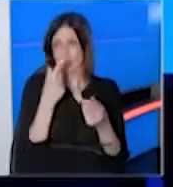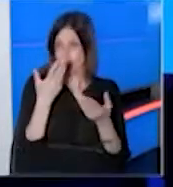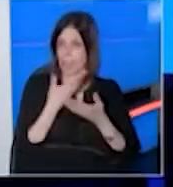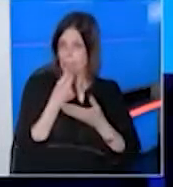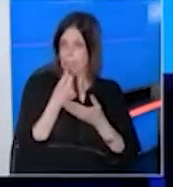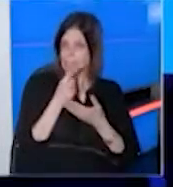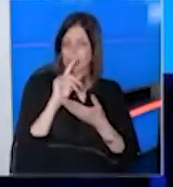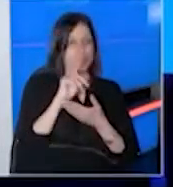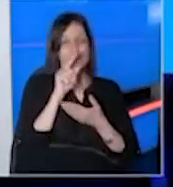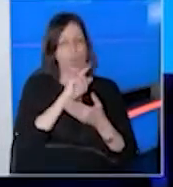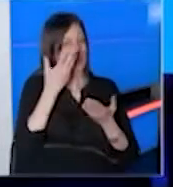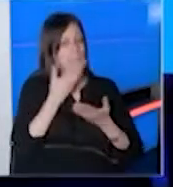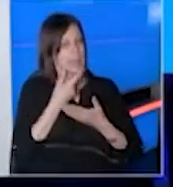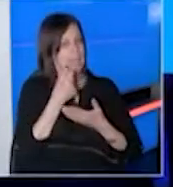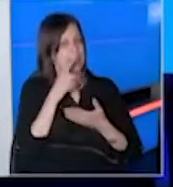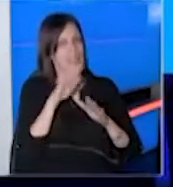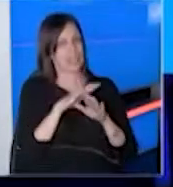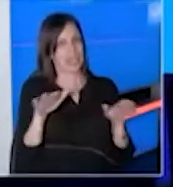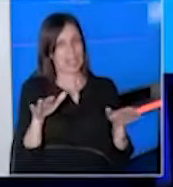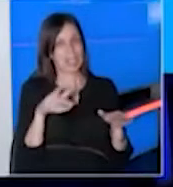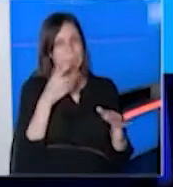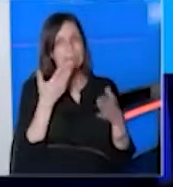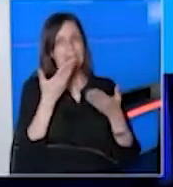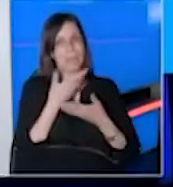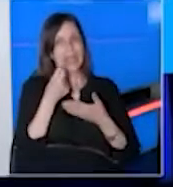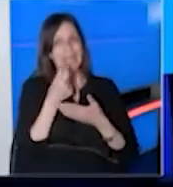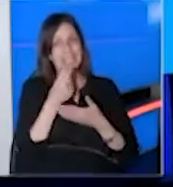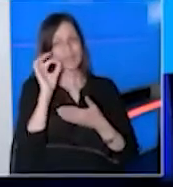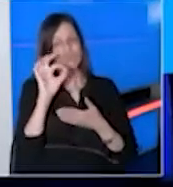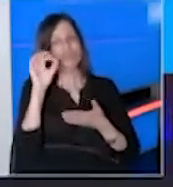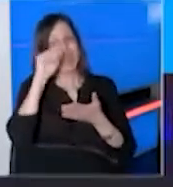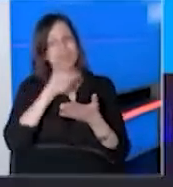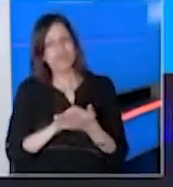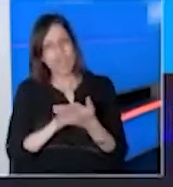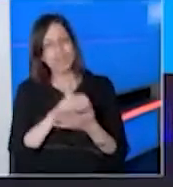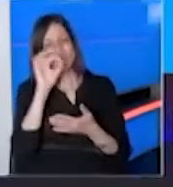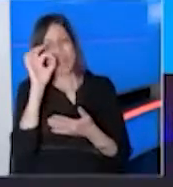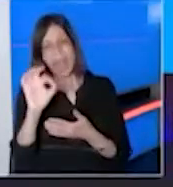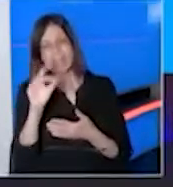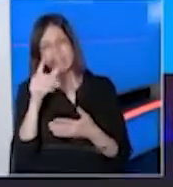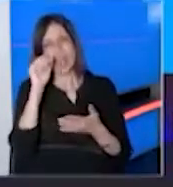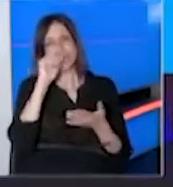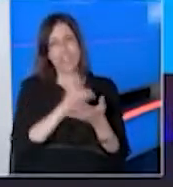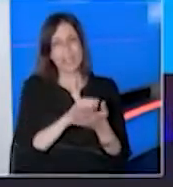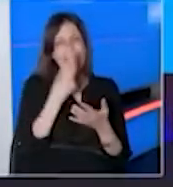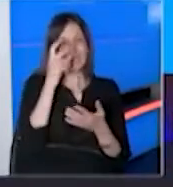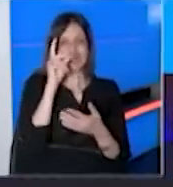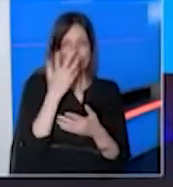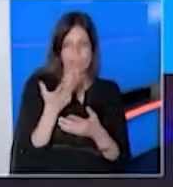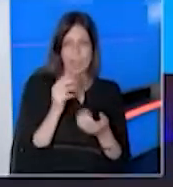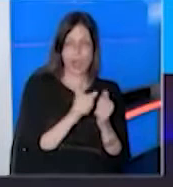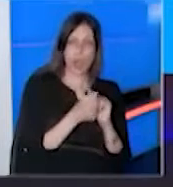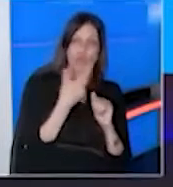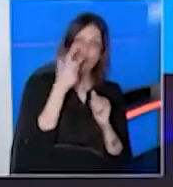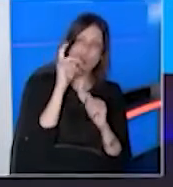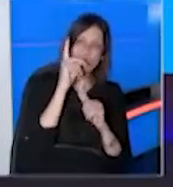הקרקע. לא, אתה לא מקבל כסף על הקרקע. אתה מקבל כסף עבור ההשקעה שלך, שהשקעת ל-20 שנה, או